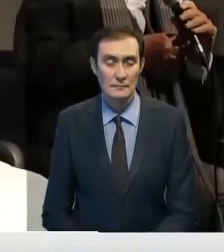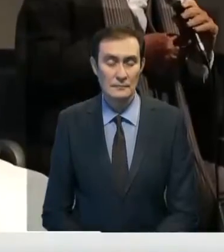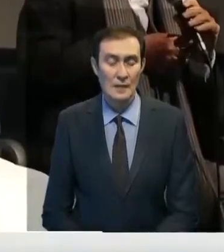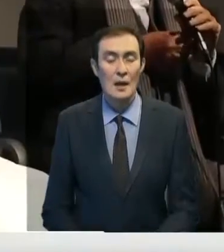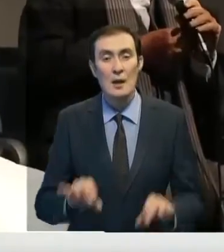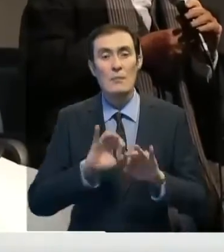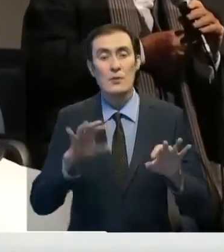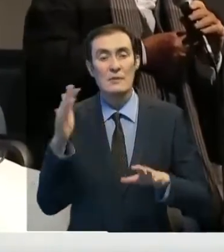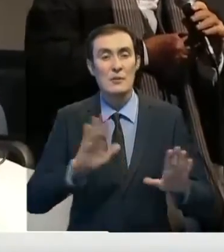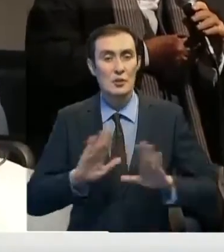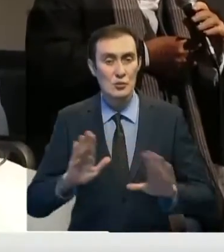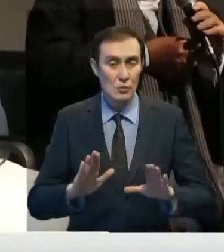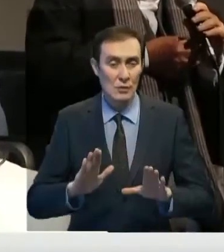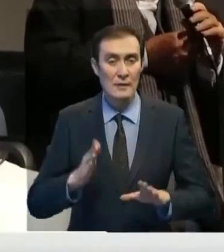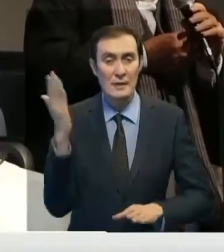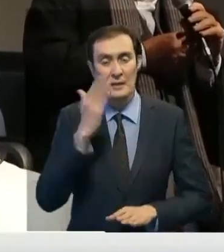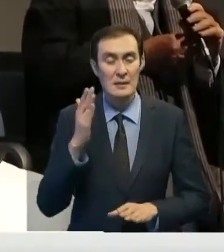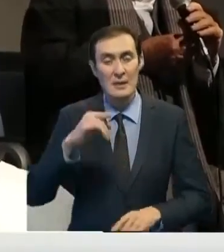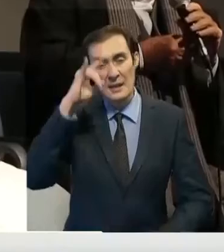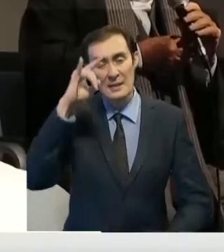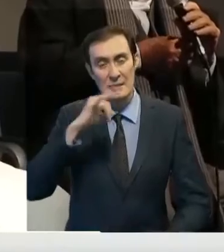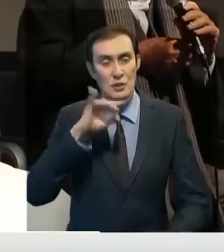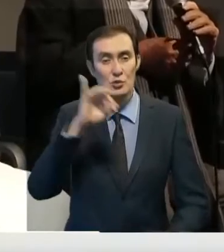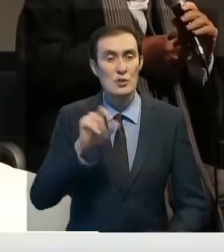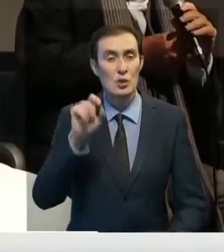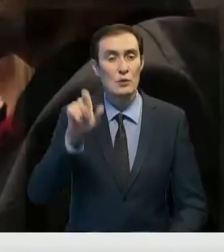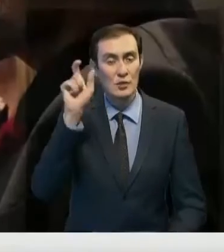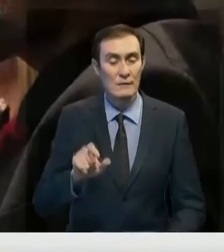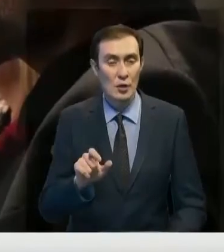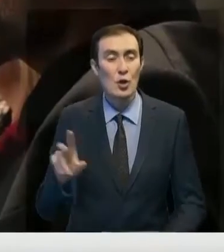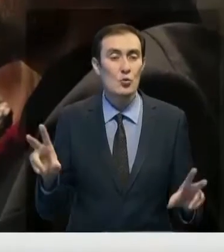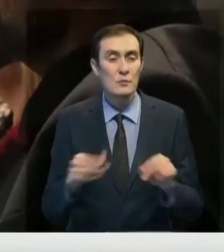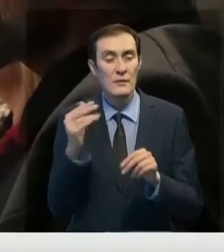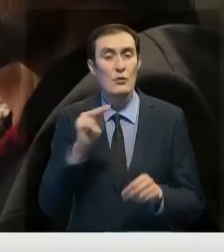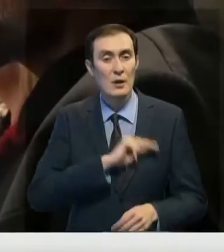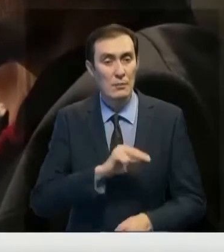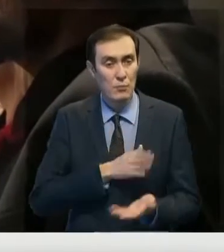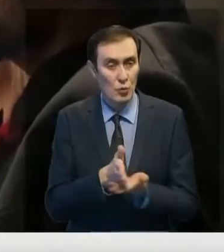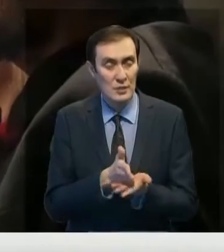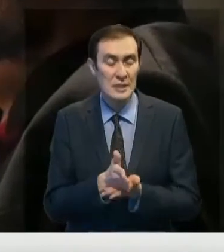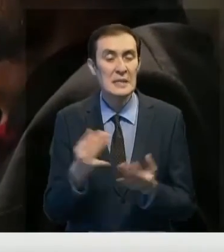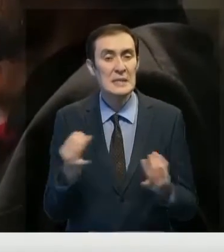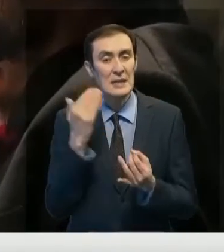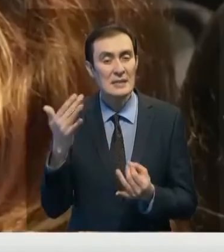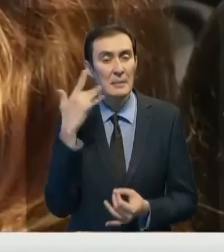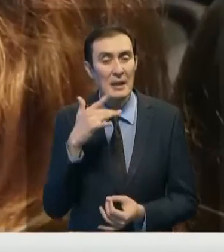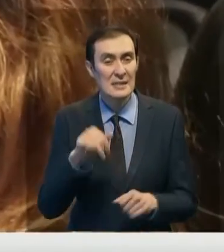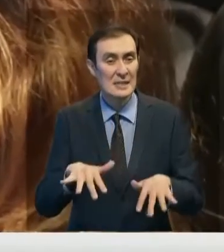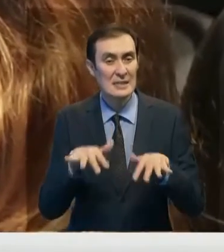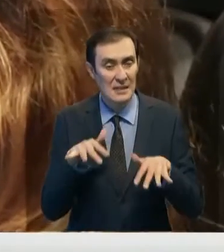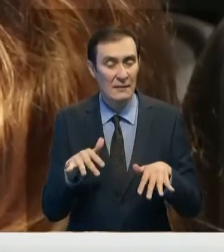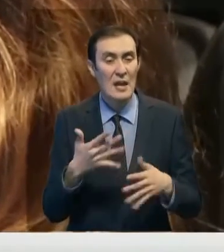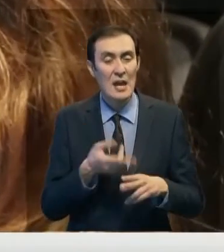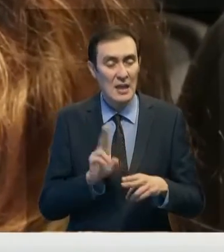По словам режиссера, картина «Казах. История золотого человека» – одна из самых успешных в его копилке. И интерес со стороны американских зрителей